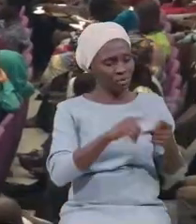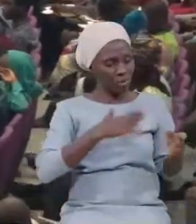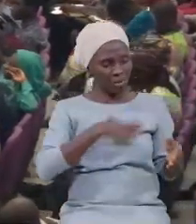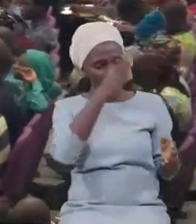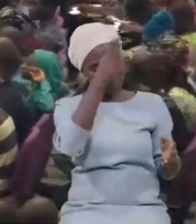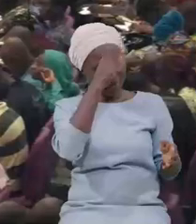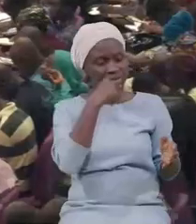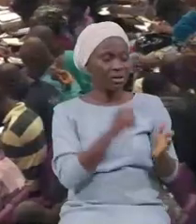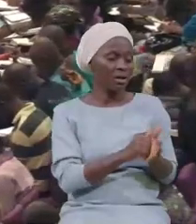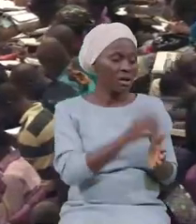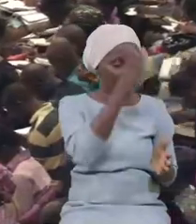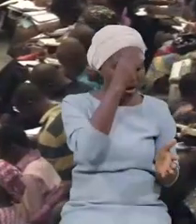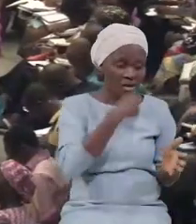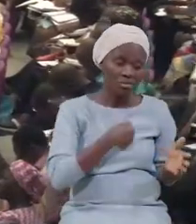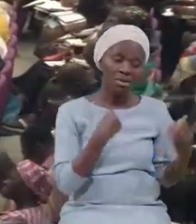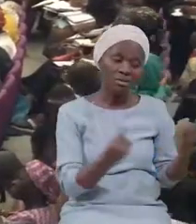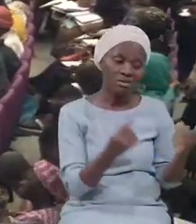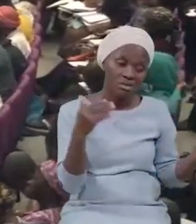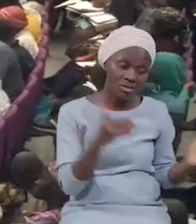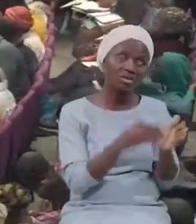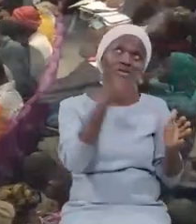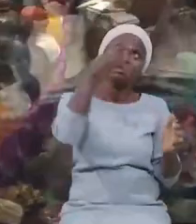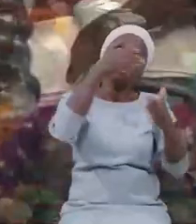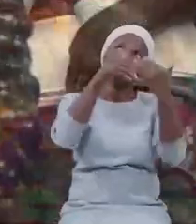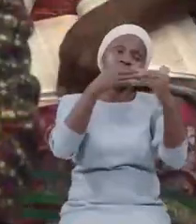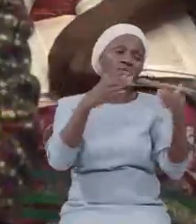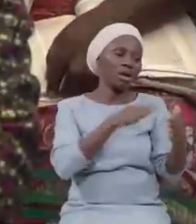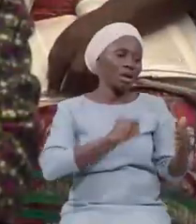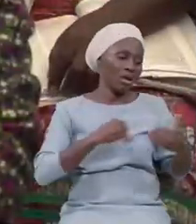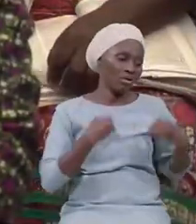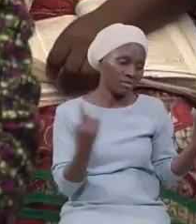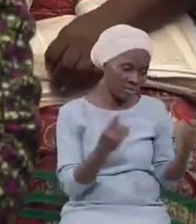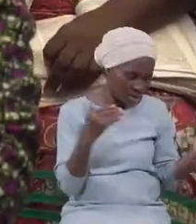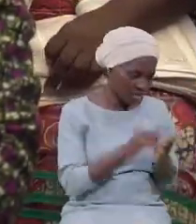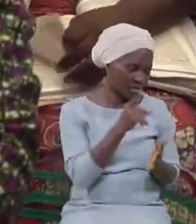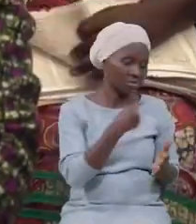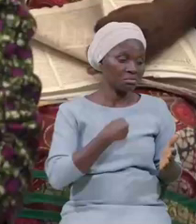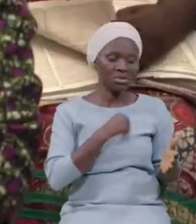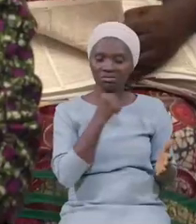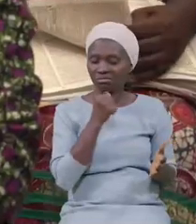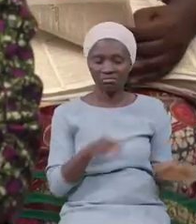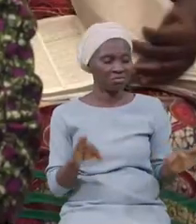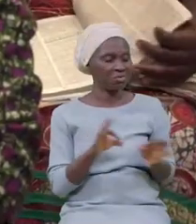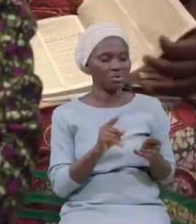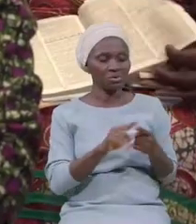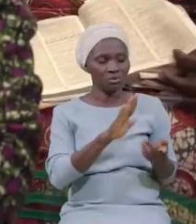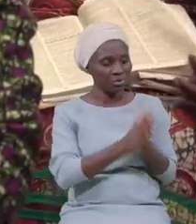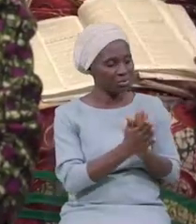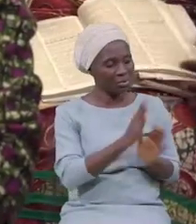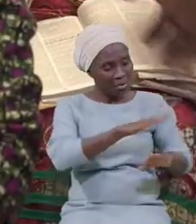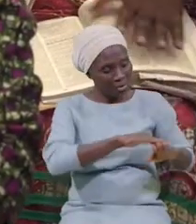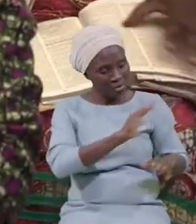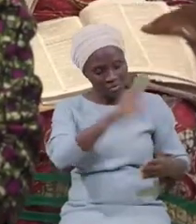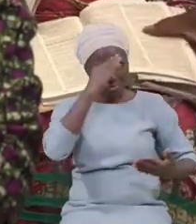me laverai, j'irai vers mon père, je lui dirai, mon père, j'ai péché contre le ciel et contre toi. Je ne suis plus digne d'être appelé ton